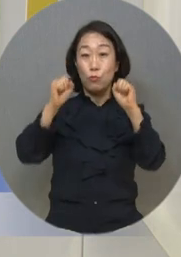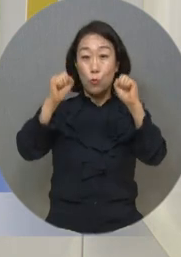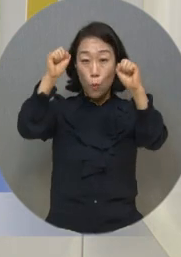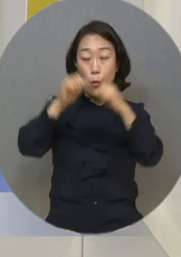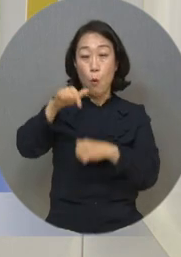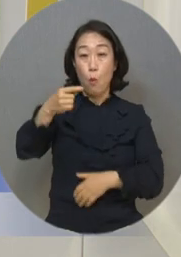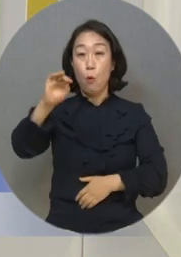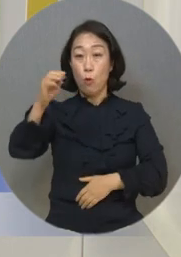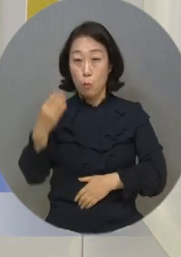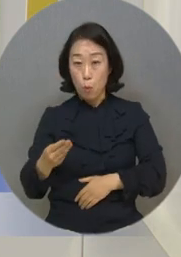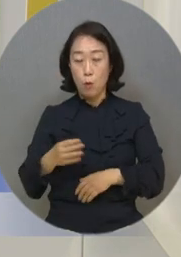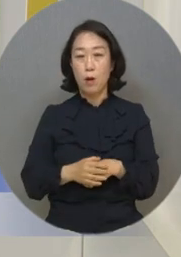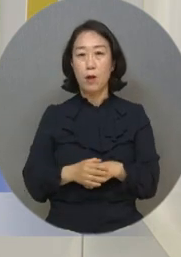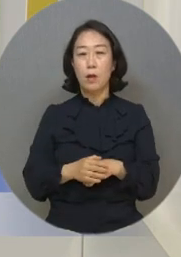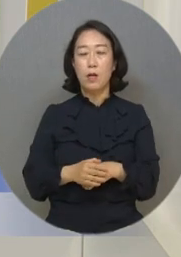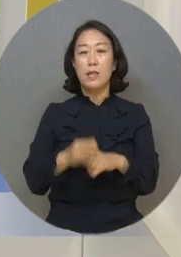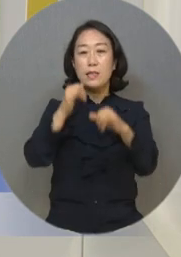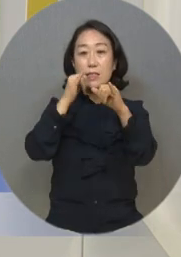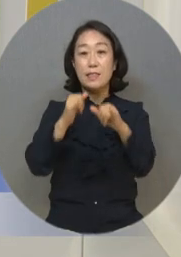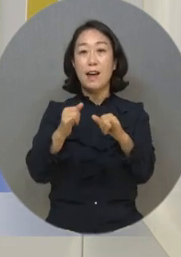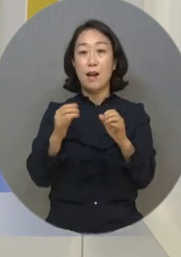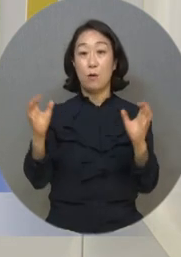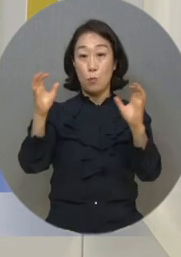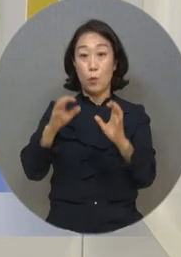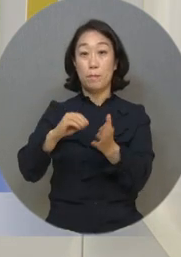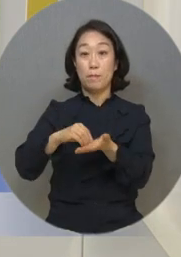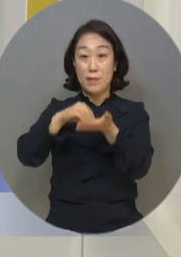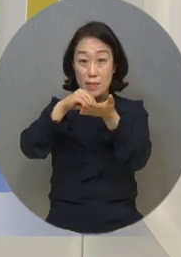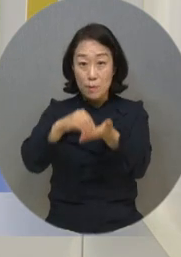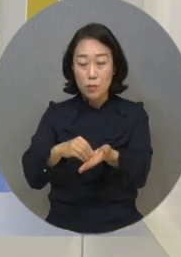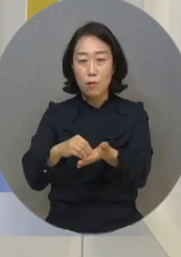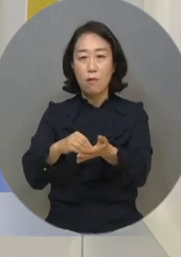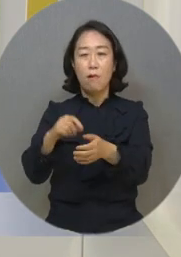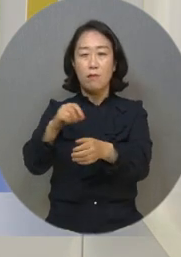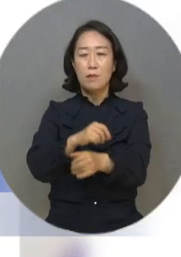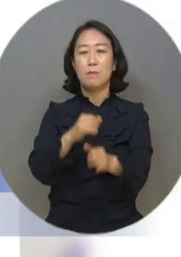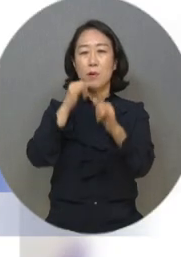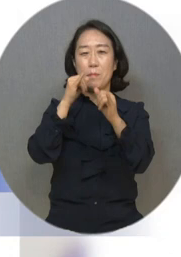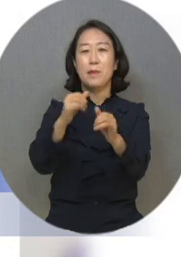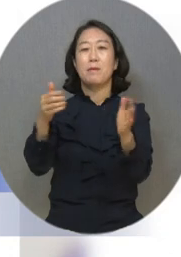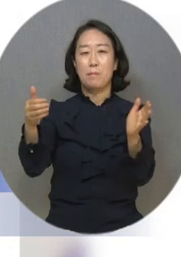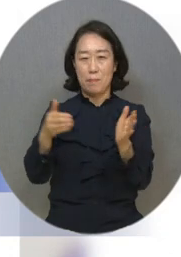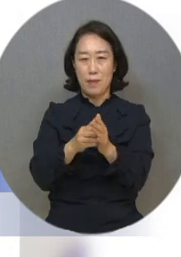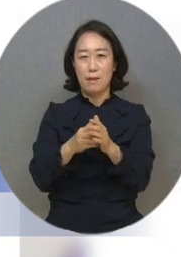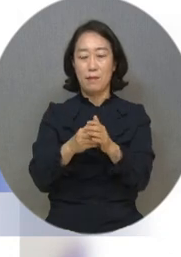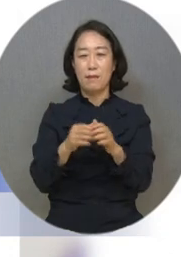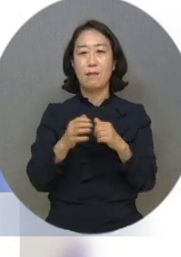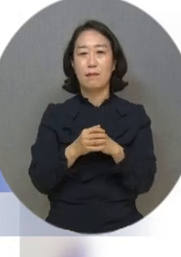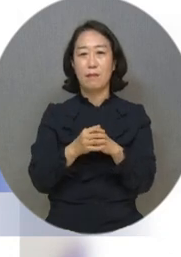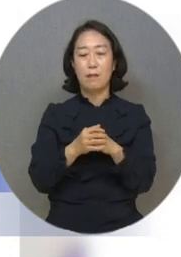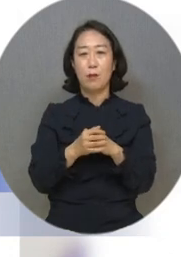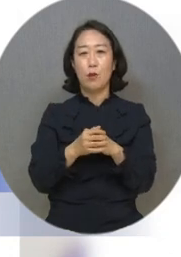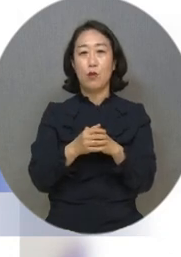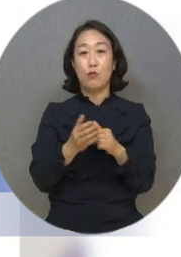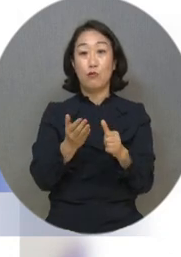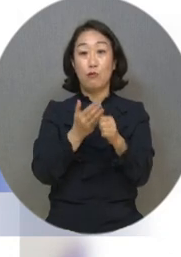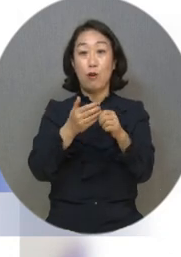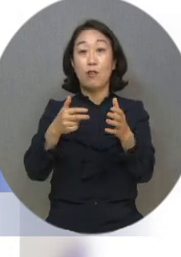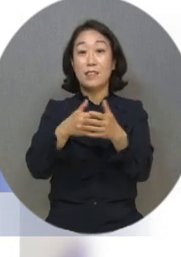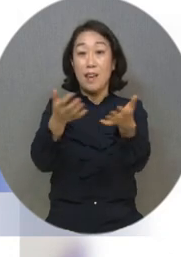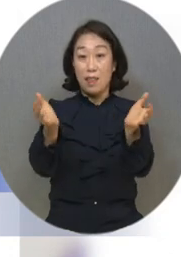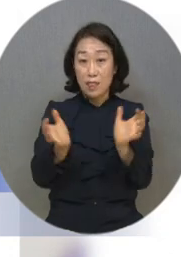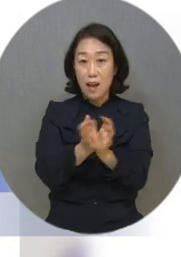제15회 소강체육대상 시상식에서 특별상을 수상했습니다 소강 민관식 유경재단은